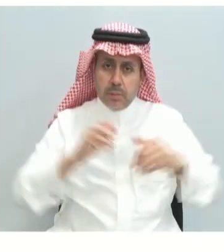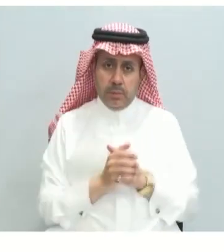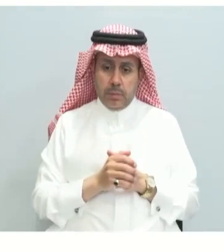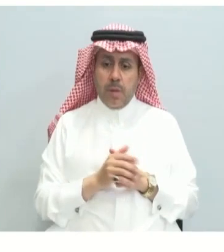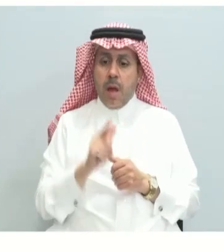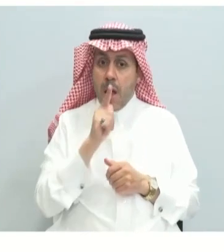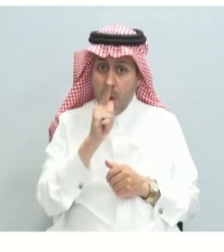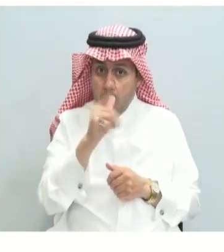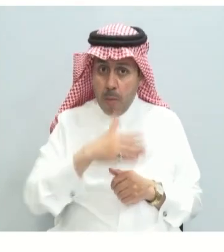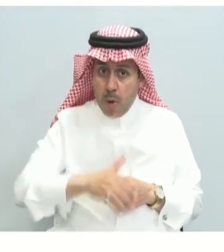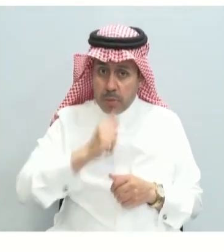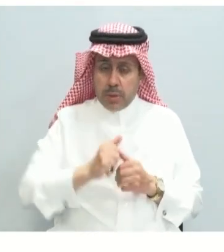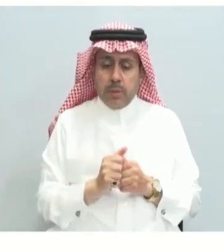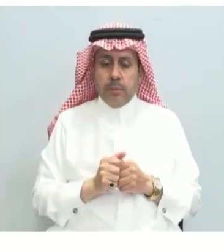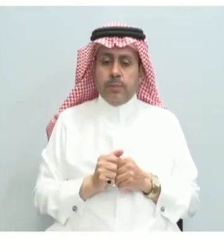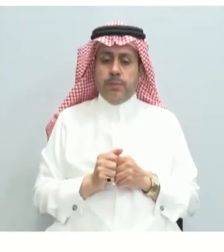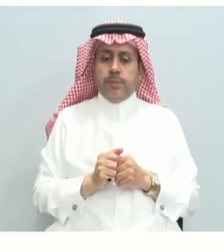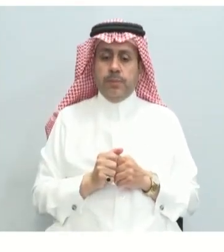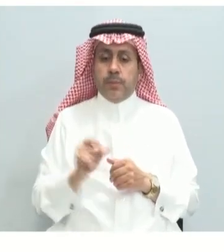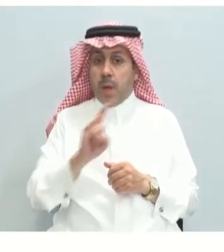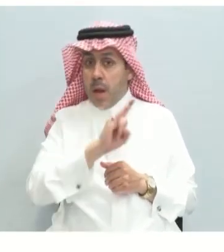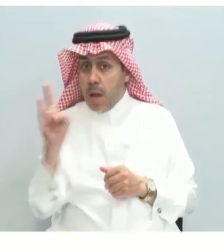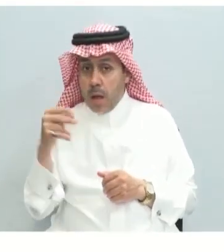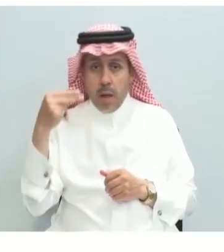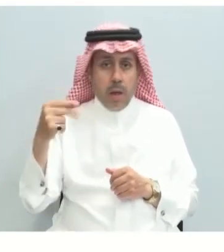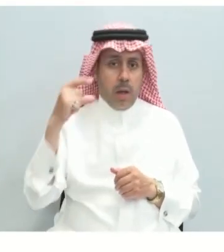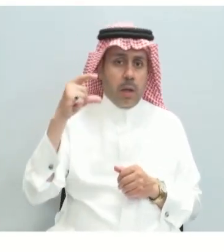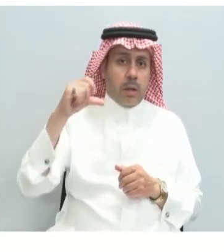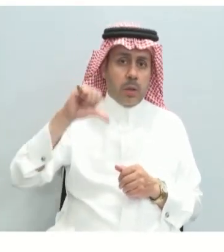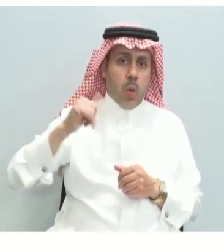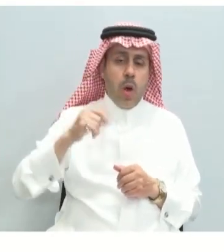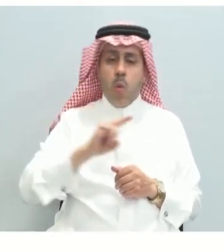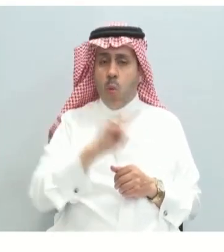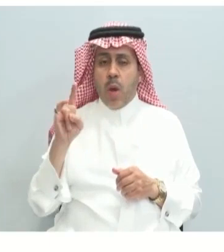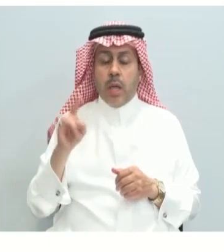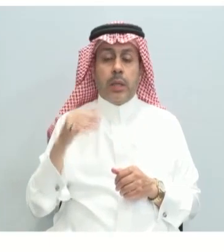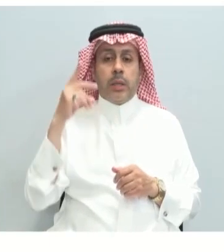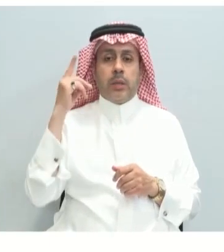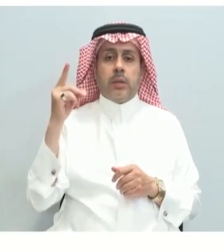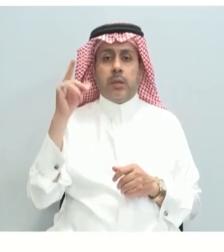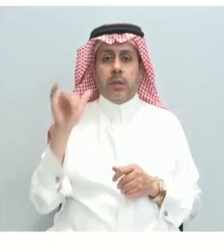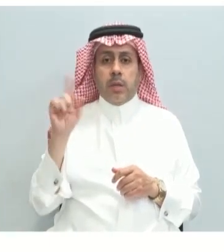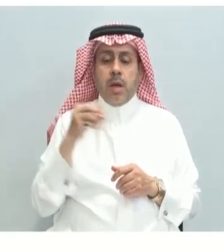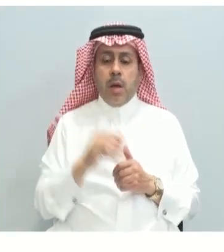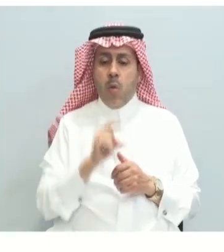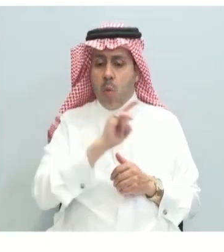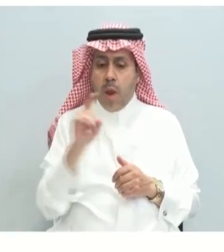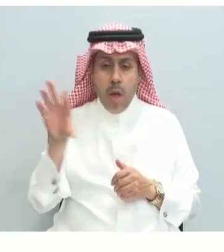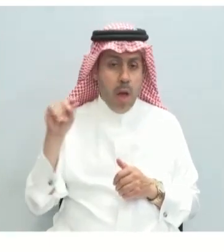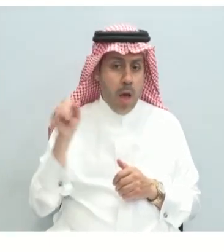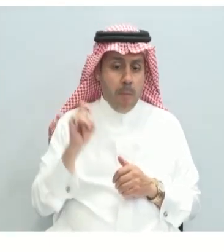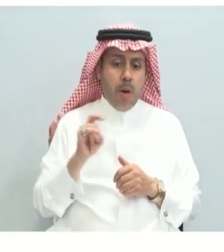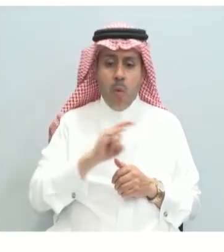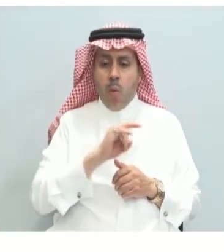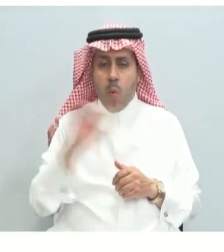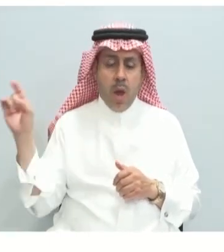صلى الله عليه وسلم، لا عدوى ولا طيرة ولا هامة ولا صفر، أحسنتم، هو دليل